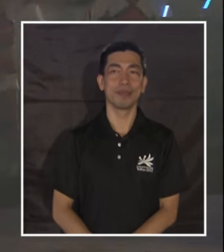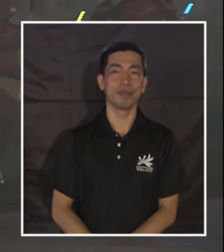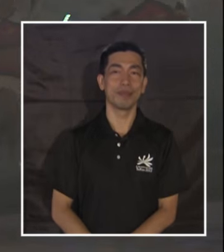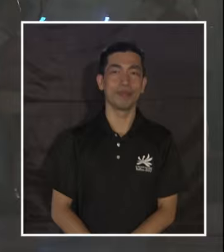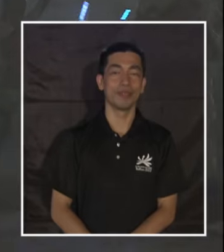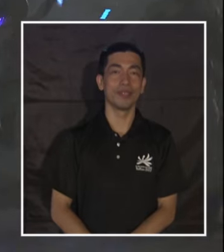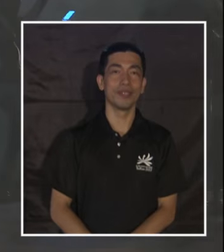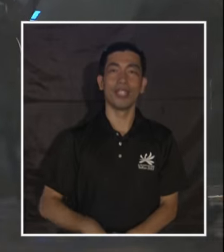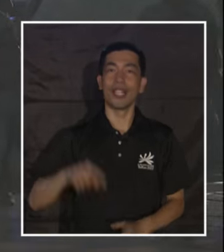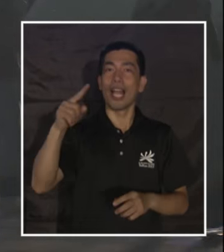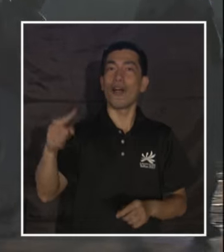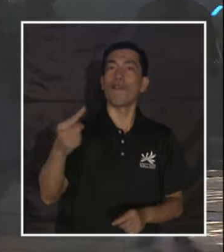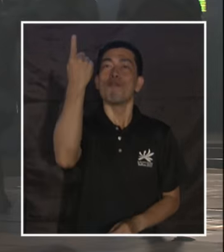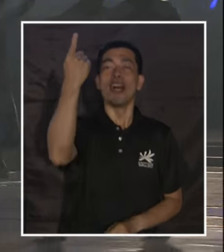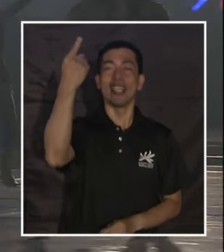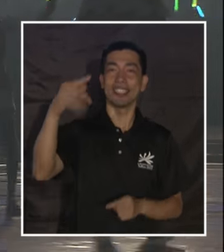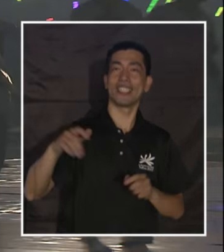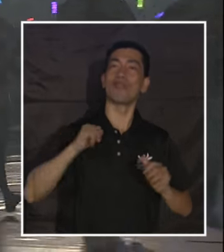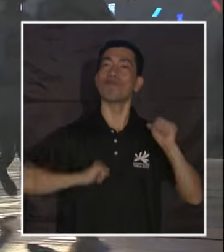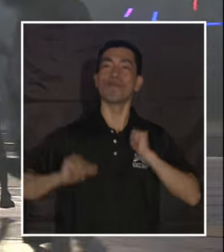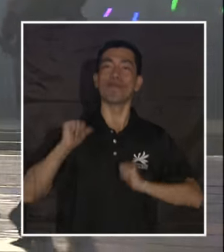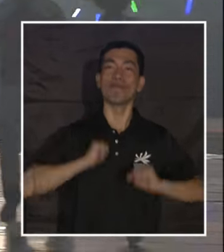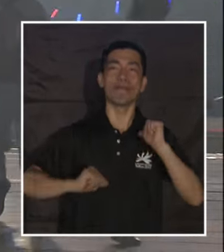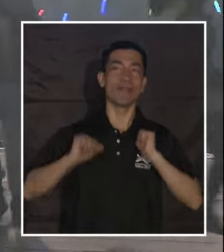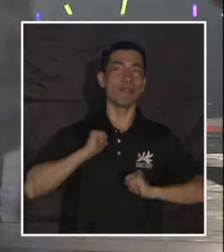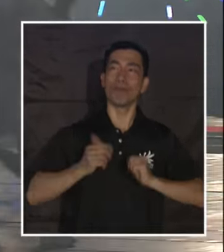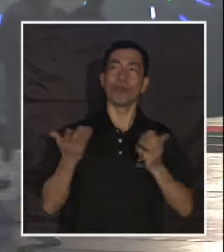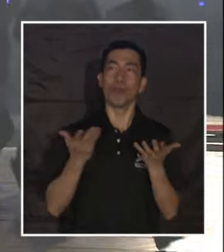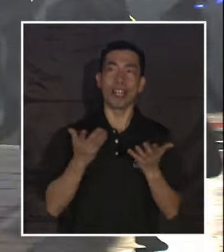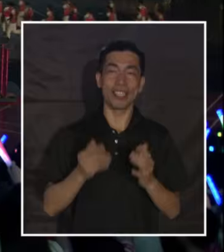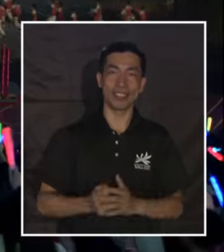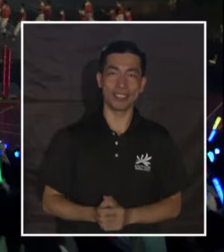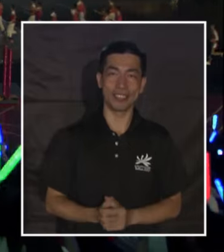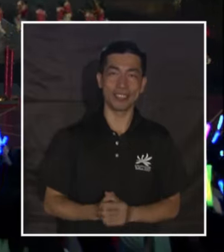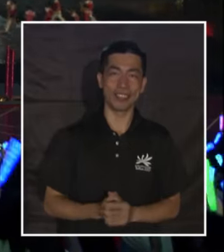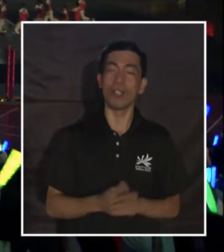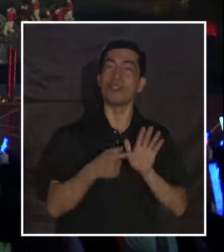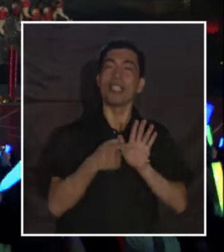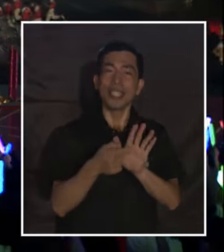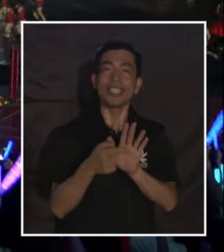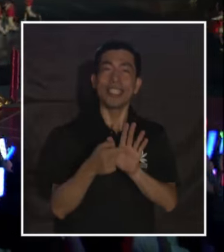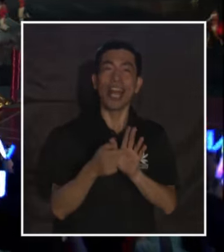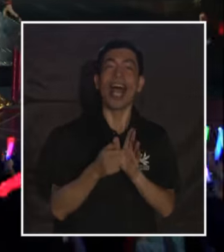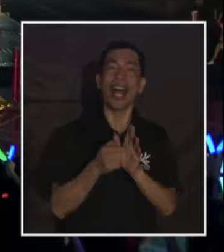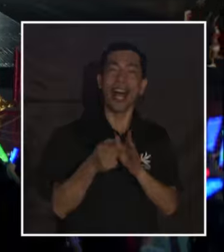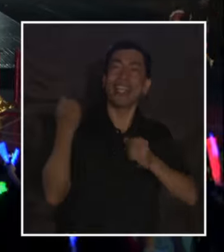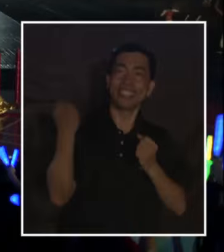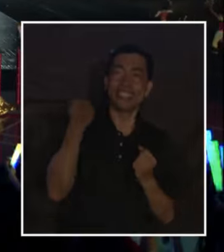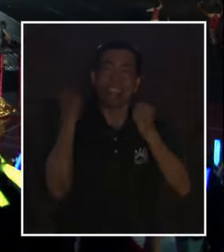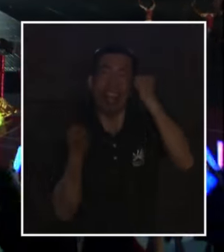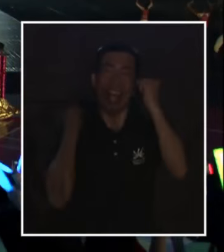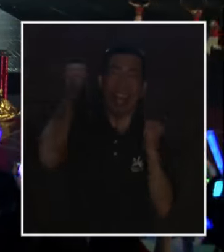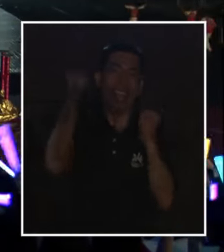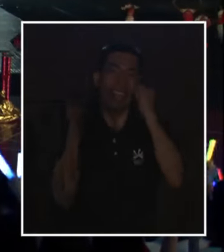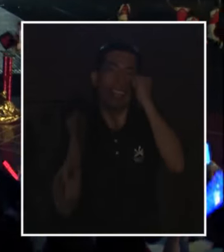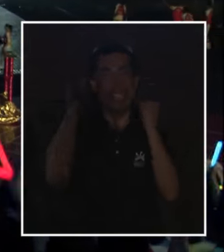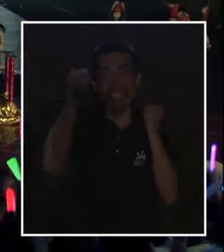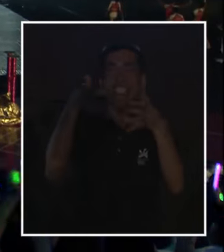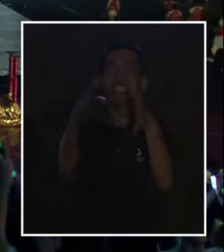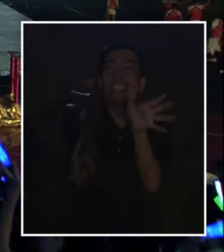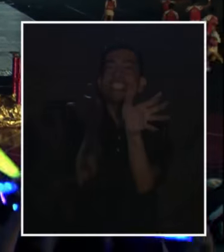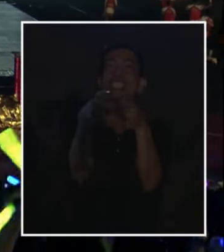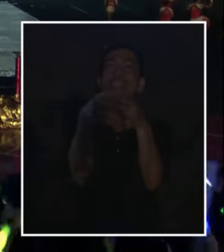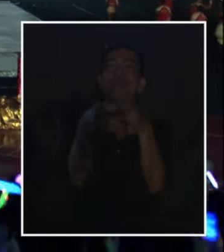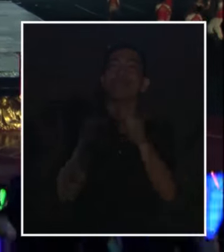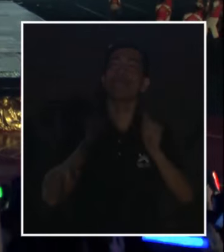The first performance that we are going to bring you is the cheerleading performance.首先第